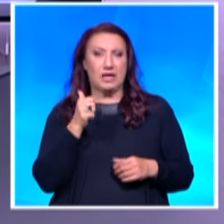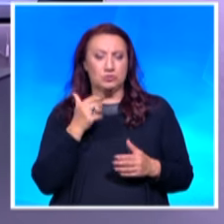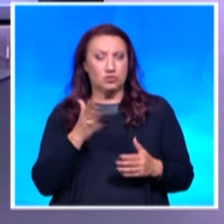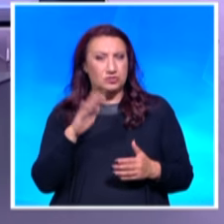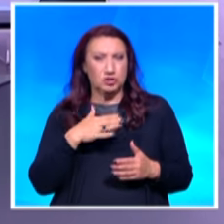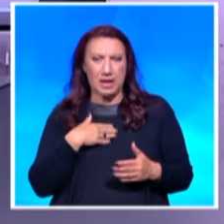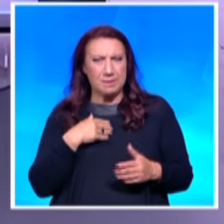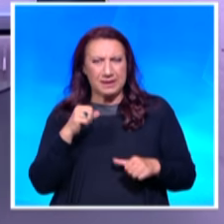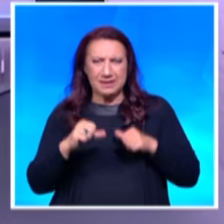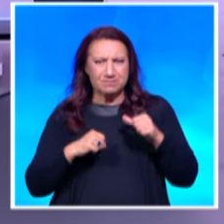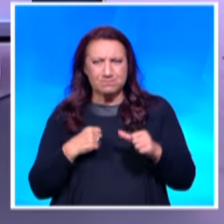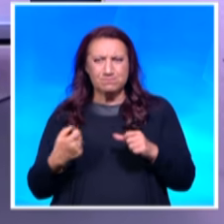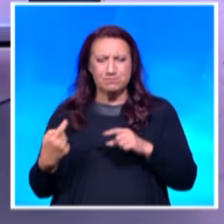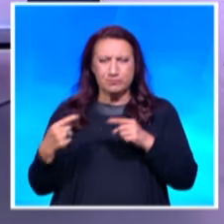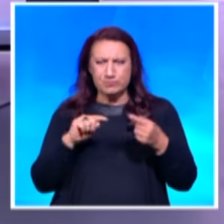Включваме Димитър Тасев. Здравей!